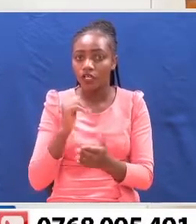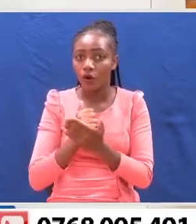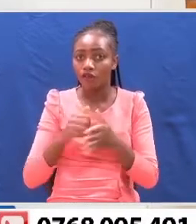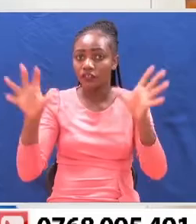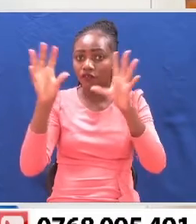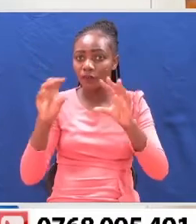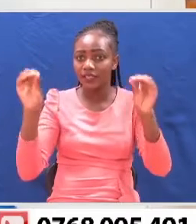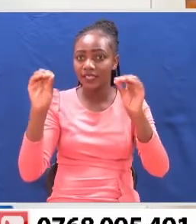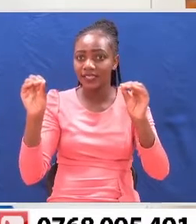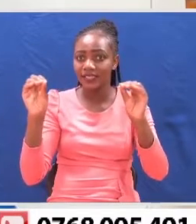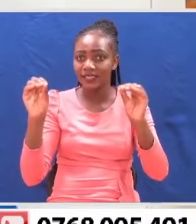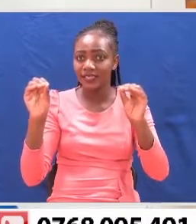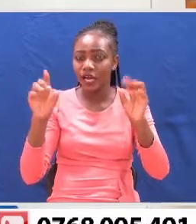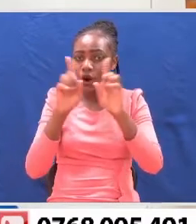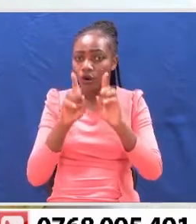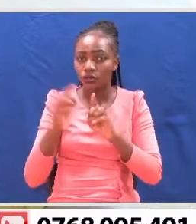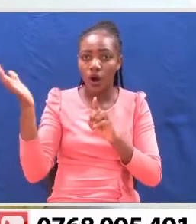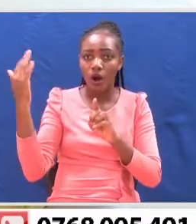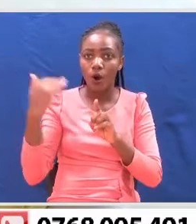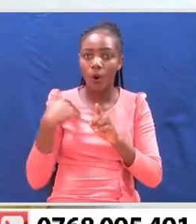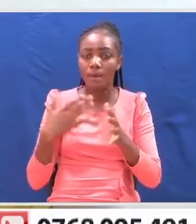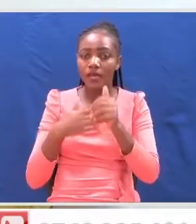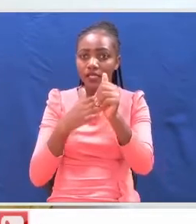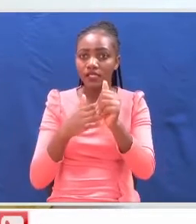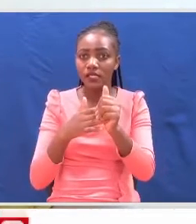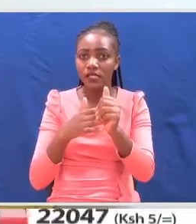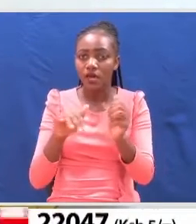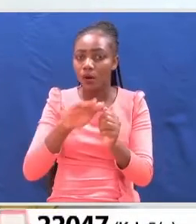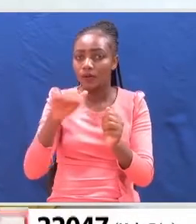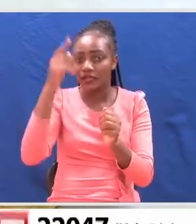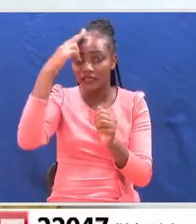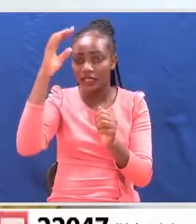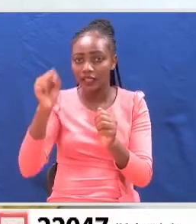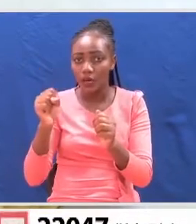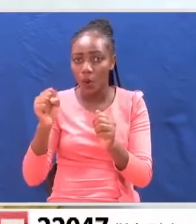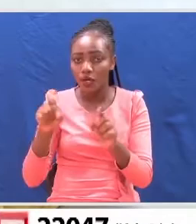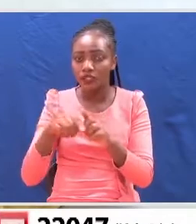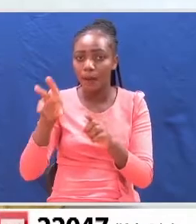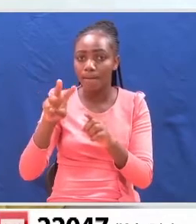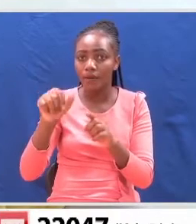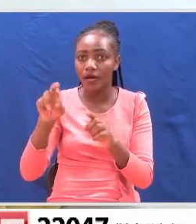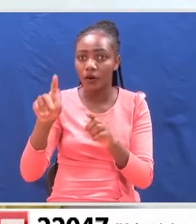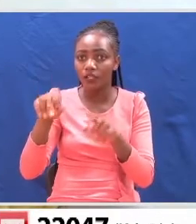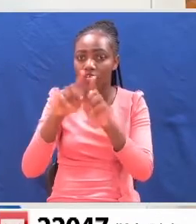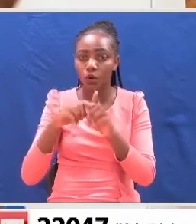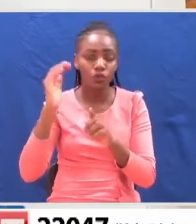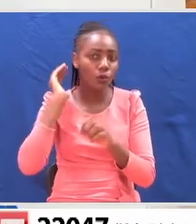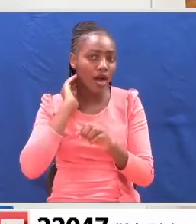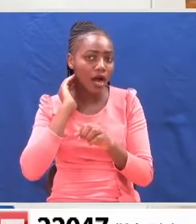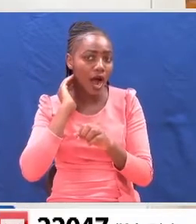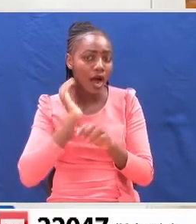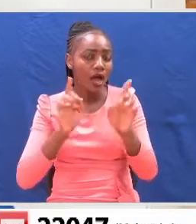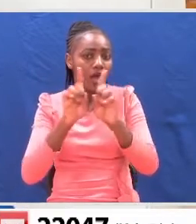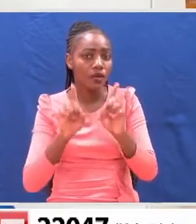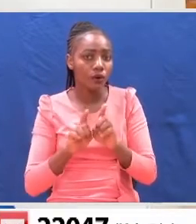rais. Kabla hapo nimekuwa mkuu wa wilaya wilaya Kajiado, Marakwet na Murang'a, na kabla hapo